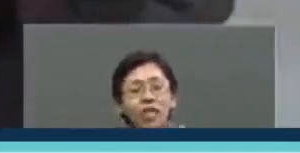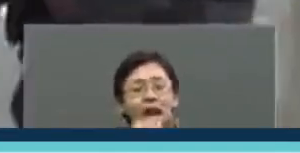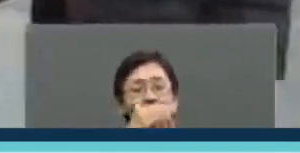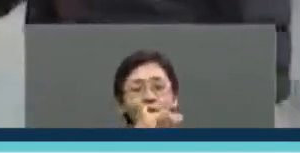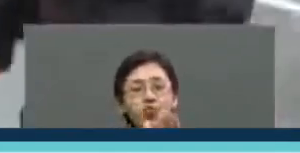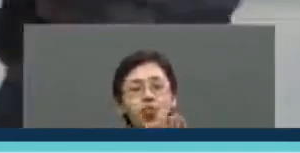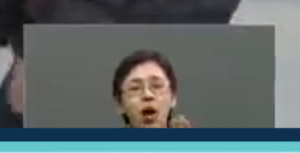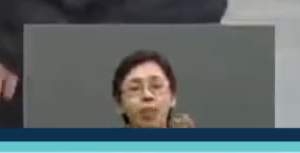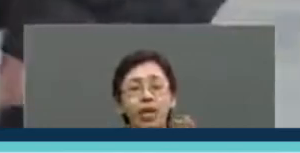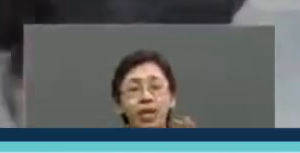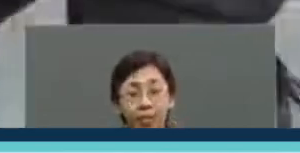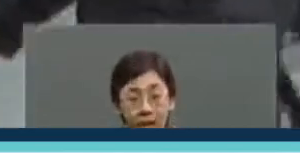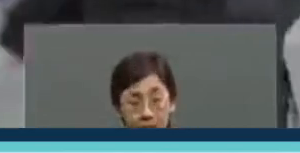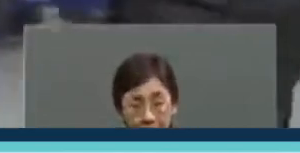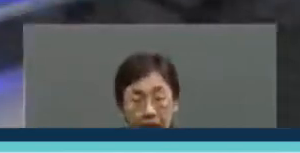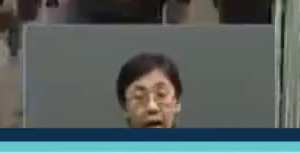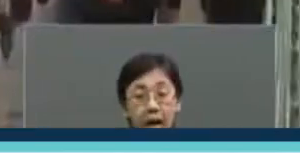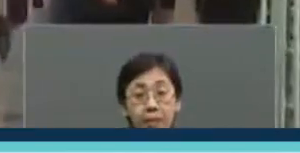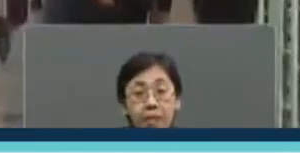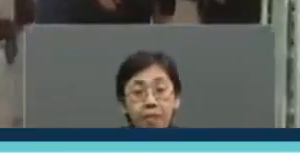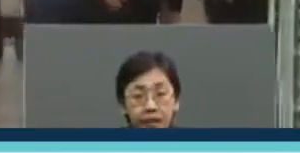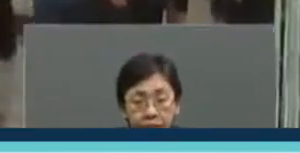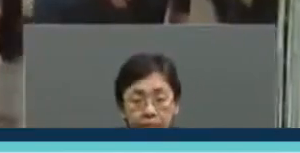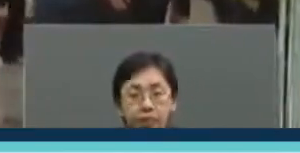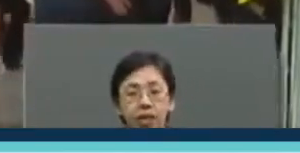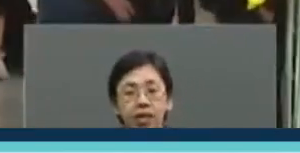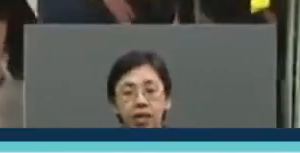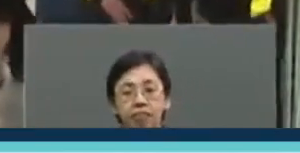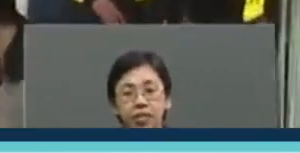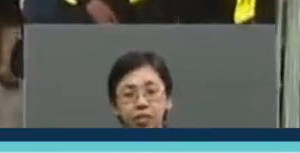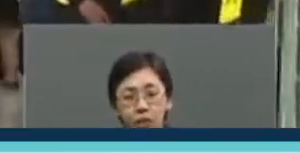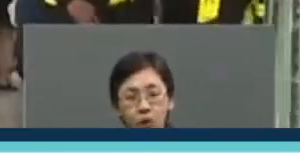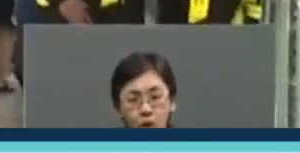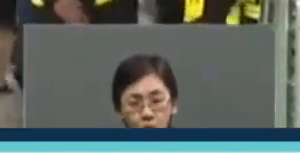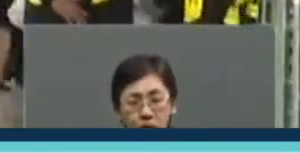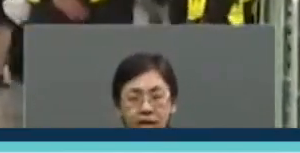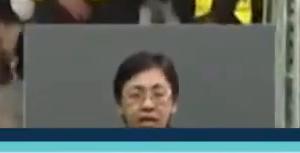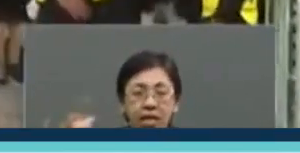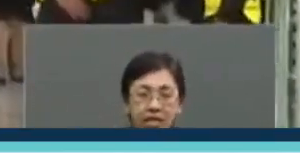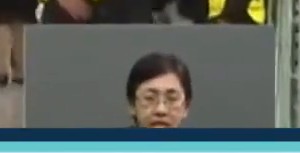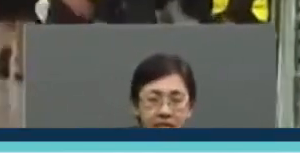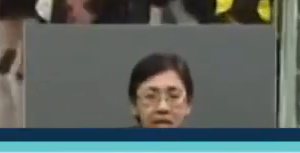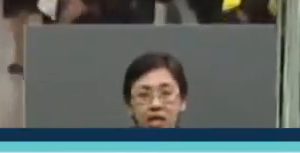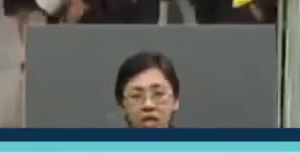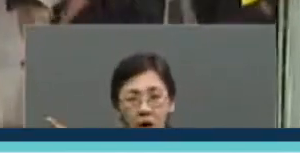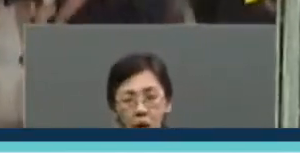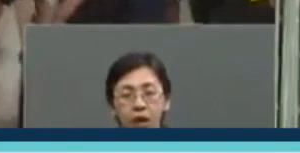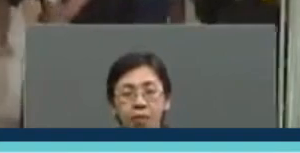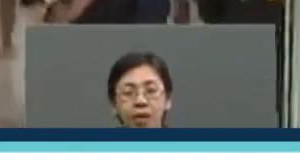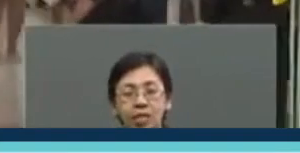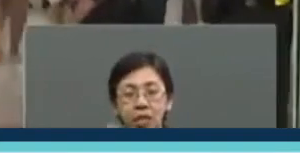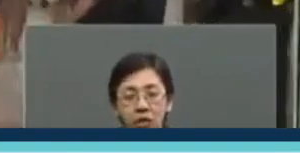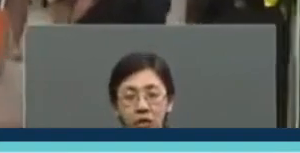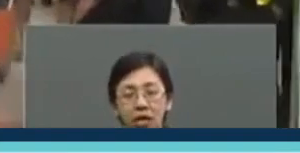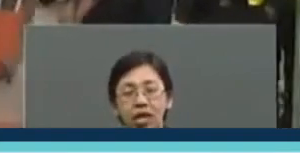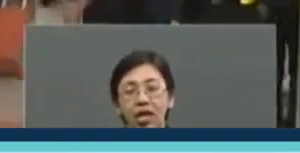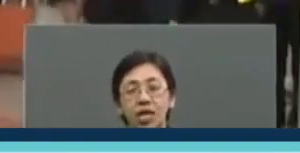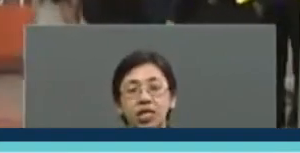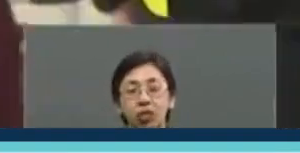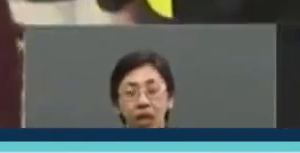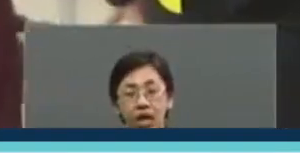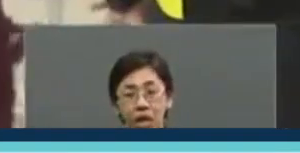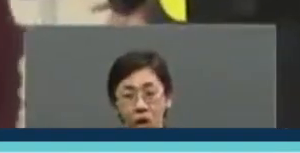ให้นักท่องเที่ยวจีนเดินทางเข้าไทยประมาณ8 ล้านคนและในคาดว่าในปี2568จะมีนักท่องเที่ยว